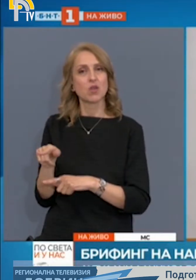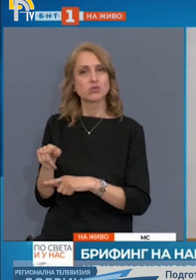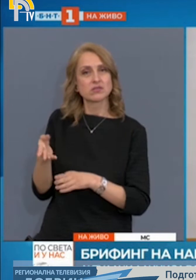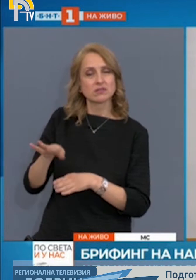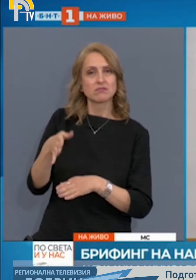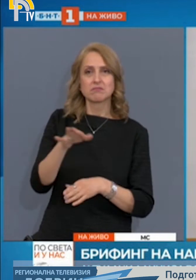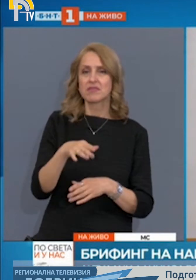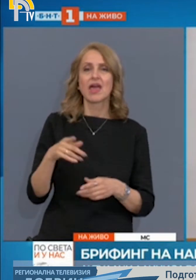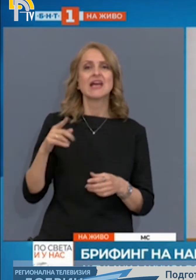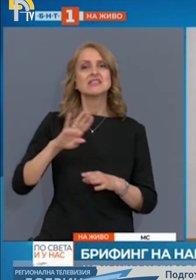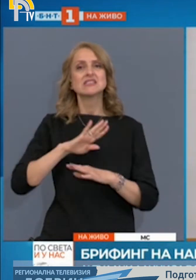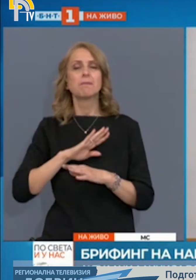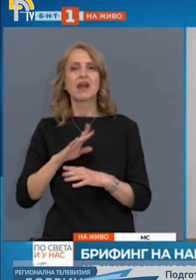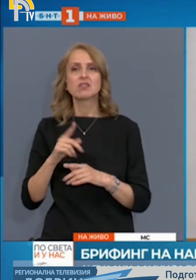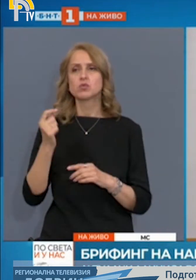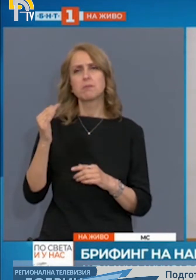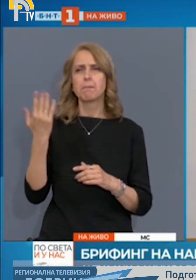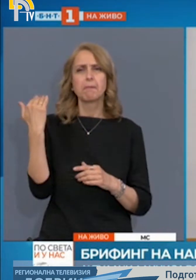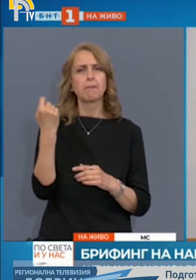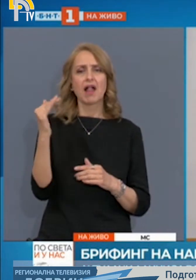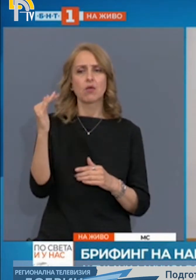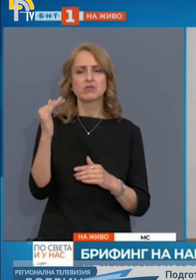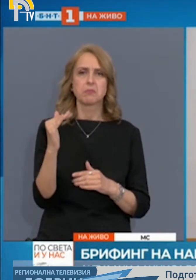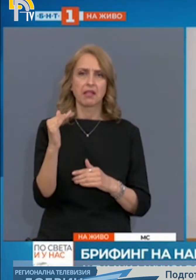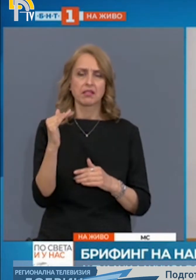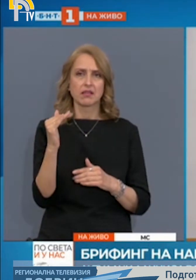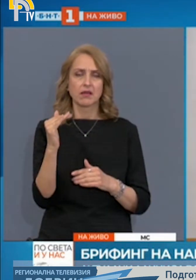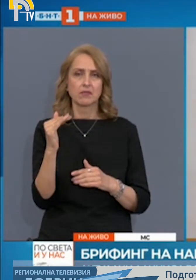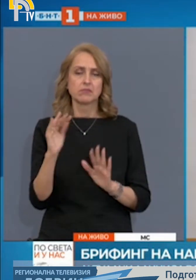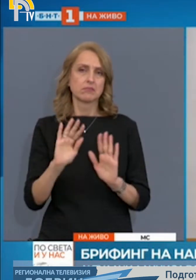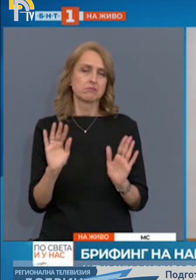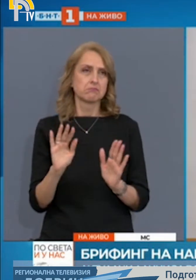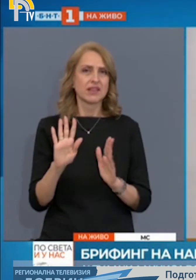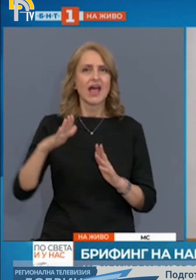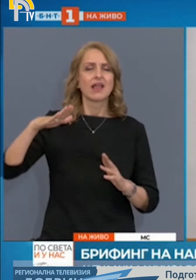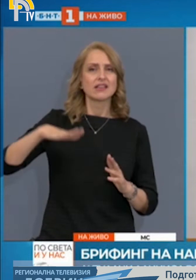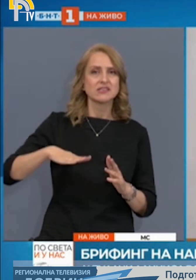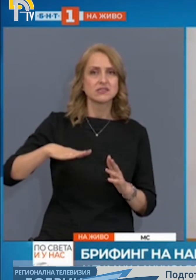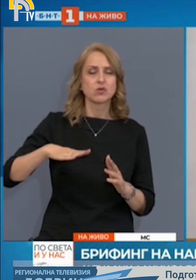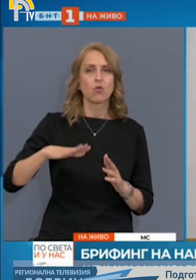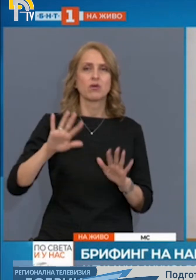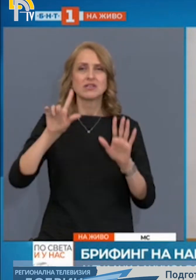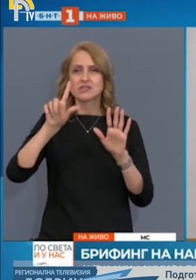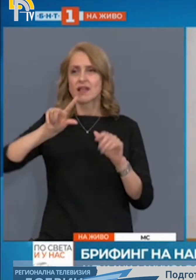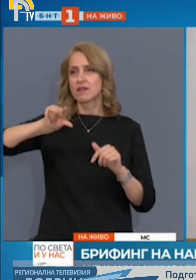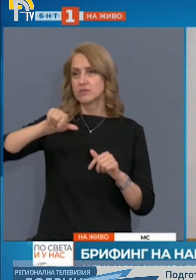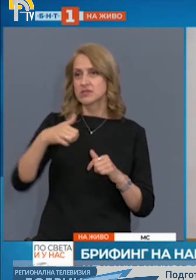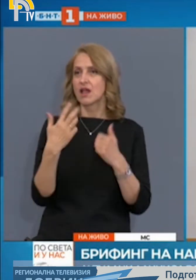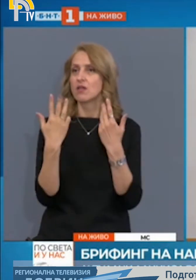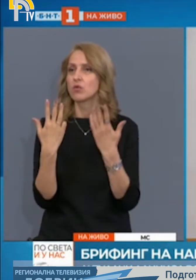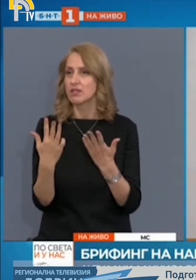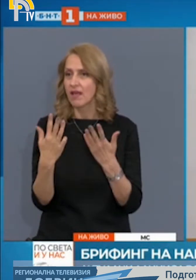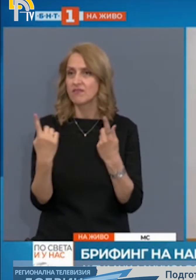никакво плато. Просто спадна до най-ниската си стойност 7,9